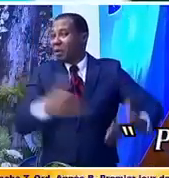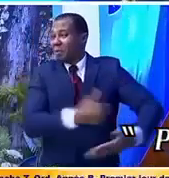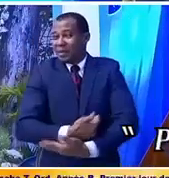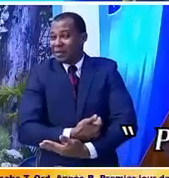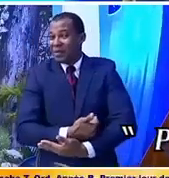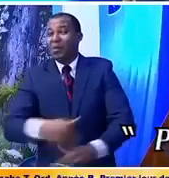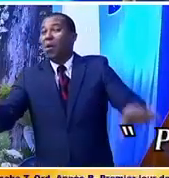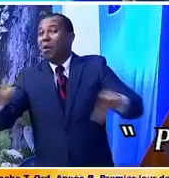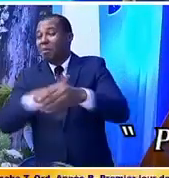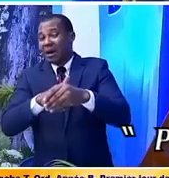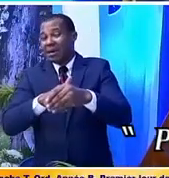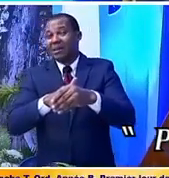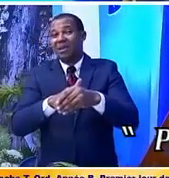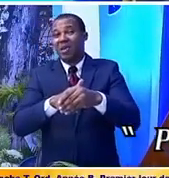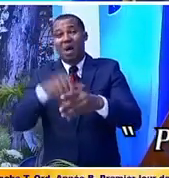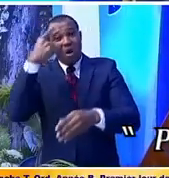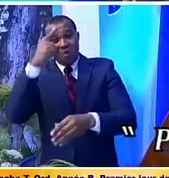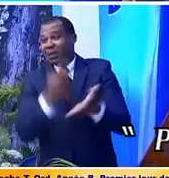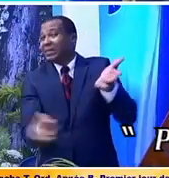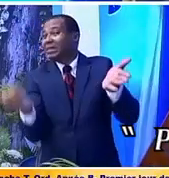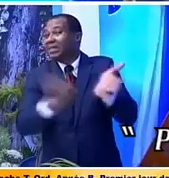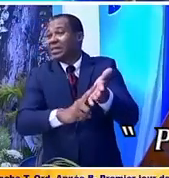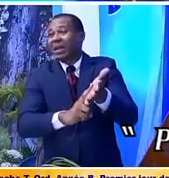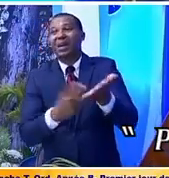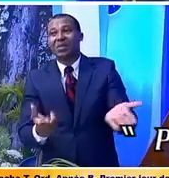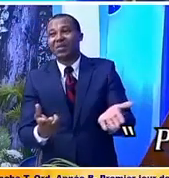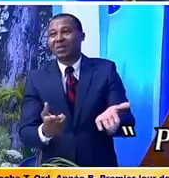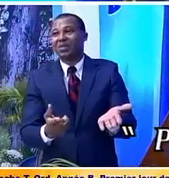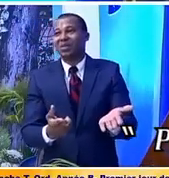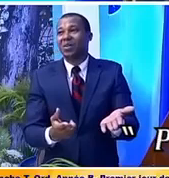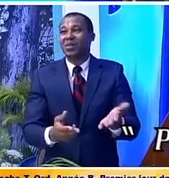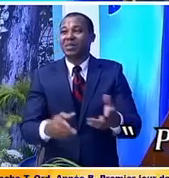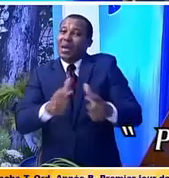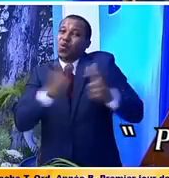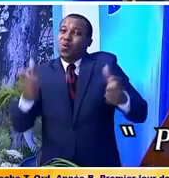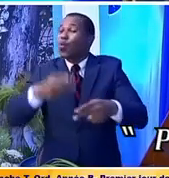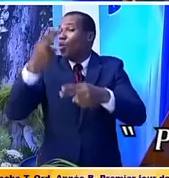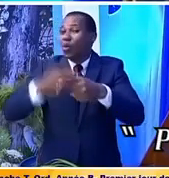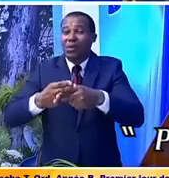signati gen dans pays hein. Quand il vient tourner en forme de mariage,